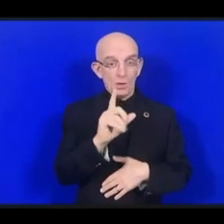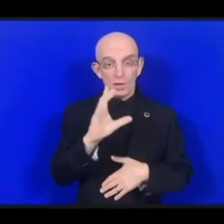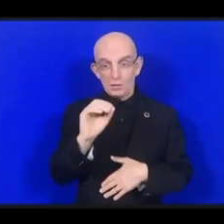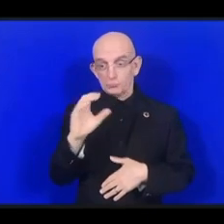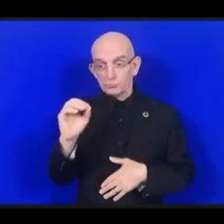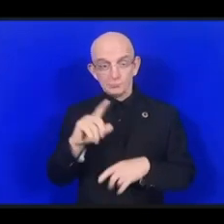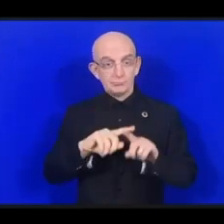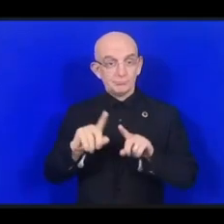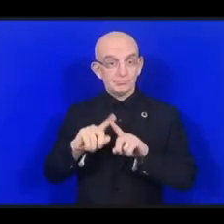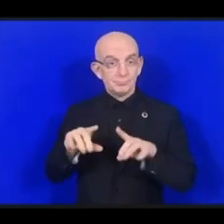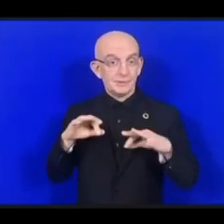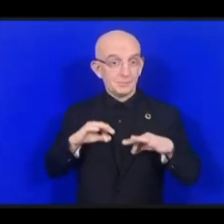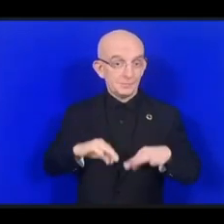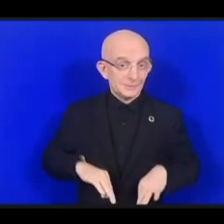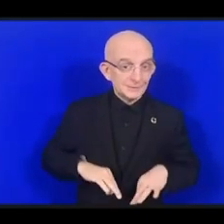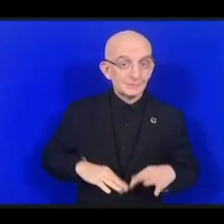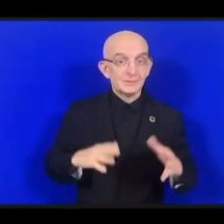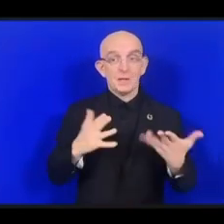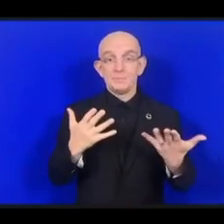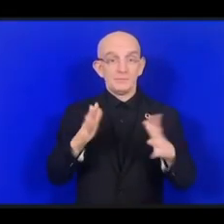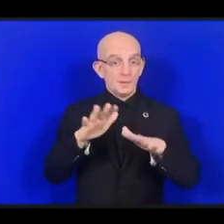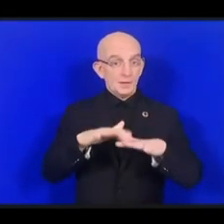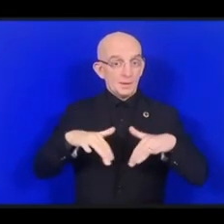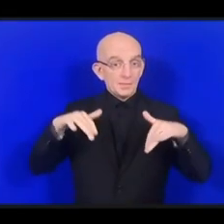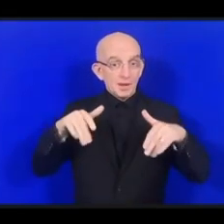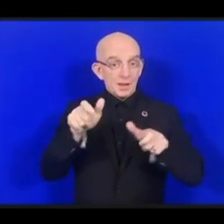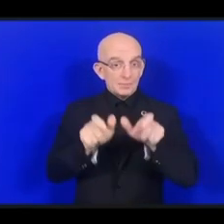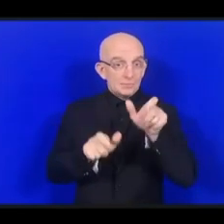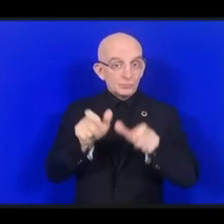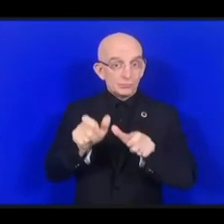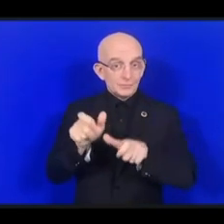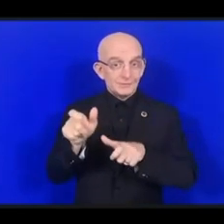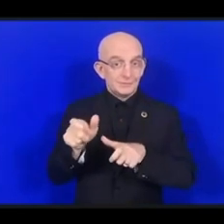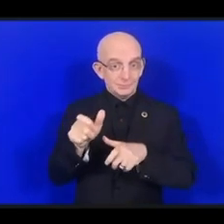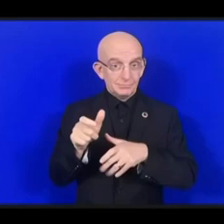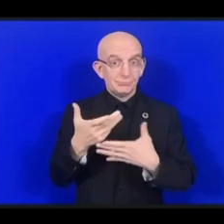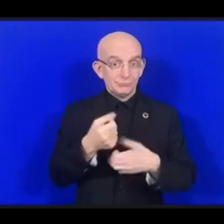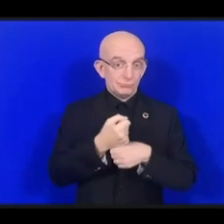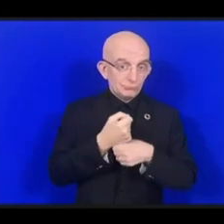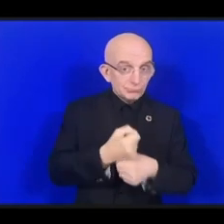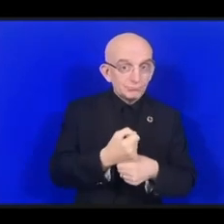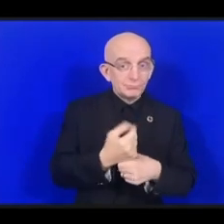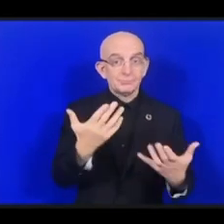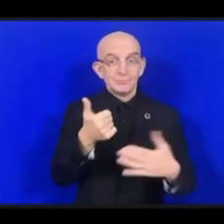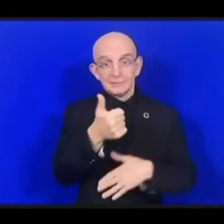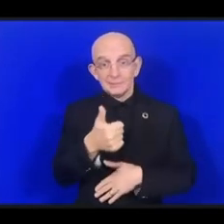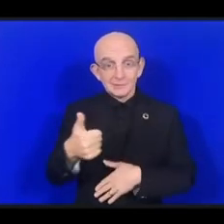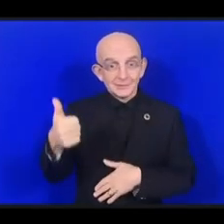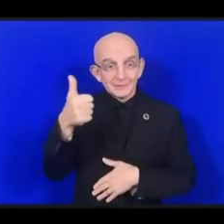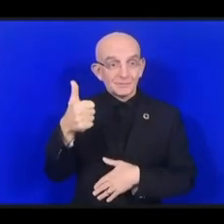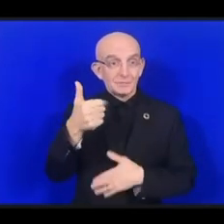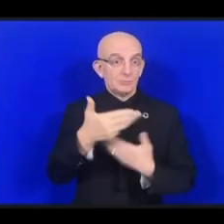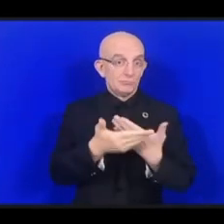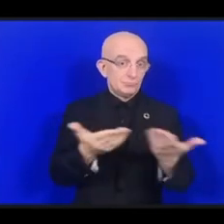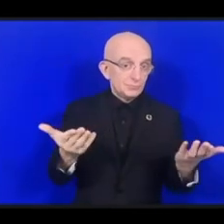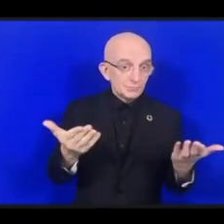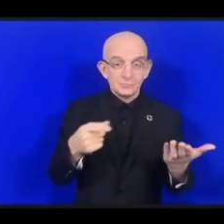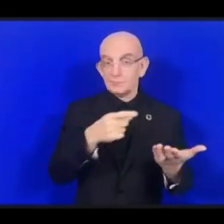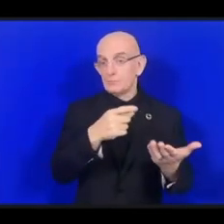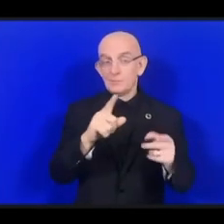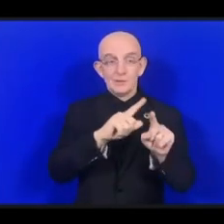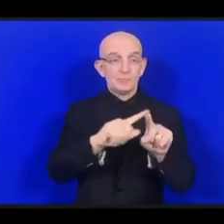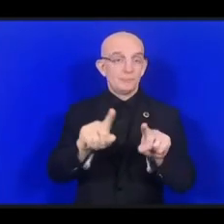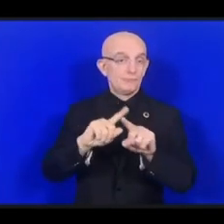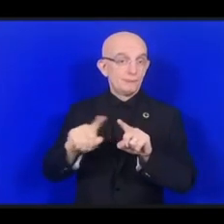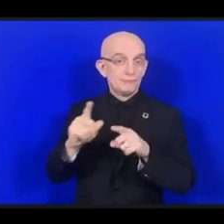milliers de parties prenantes à tous les niveaux se sont rejoints ici à Kyoto